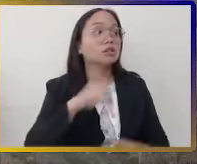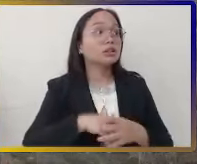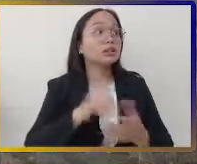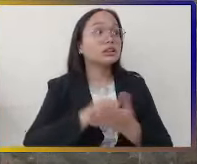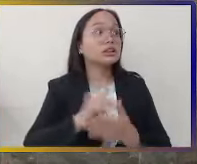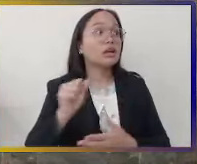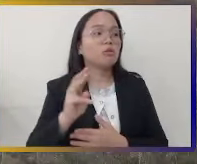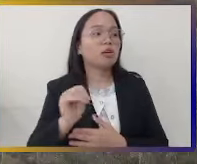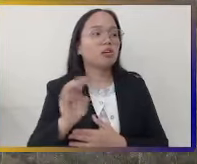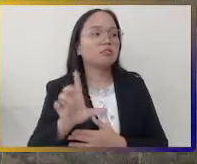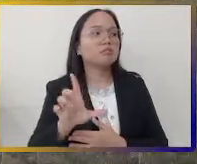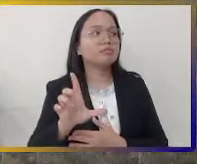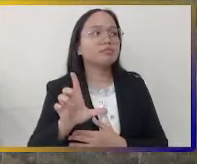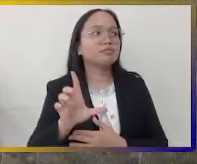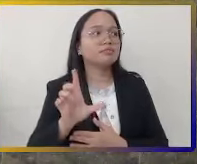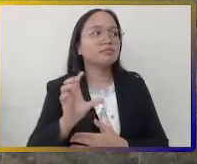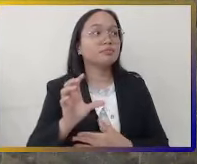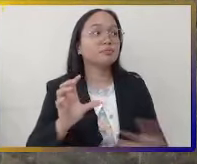Samuel,